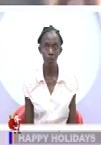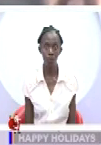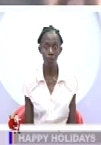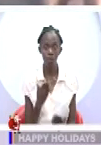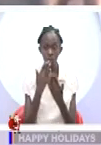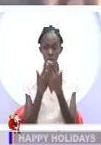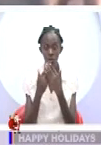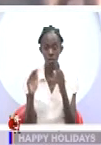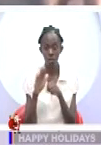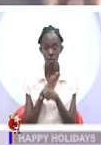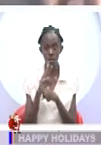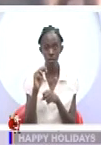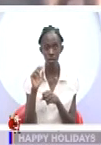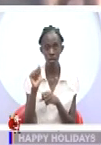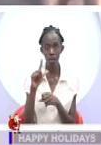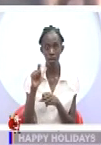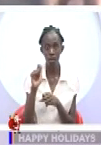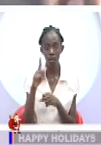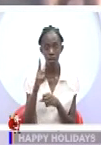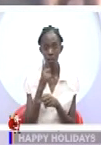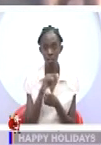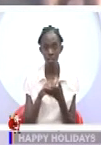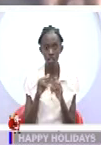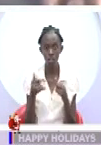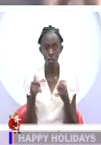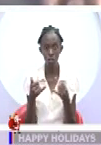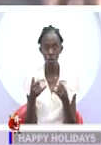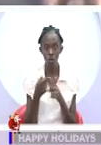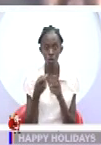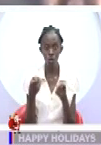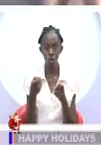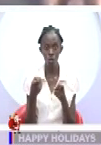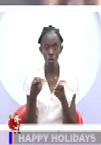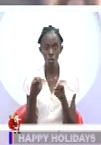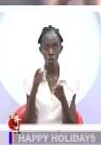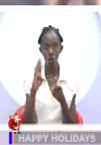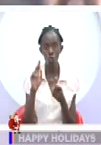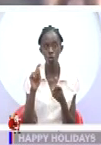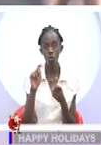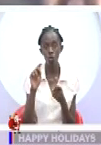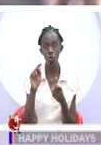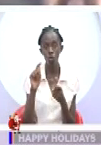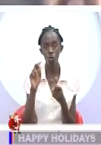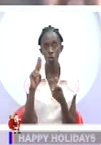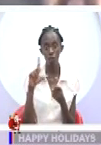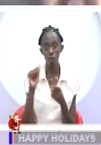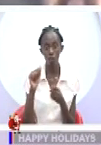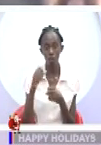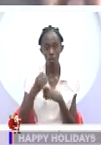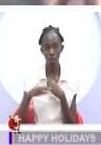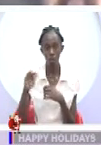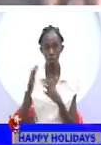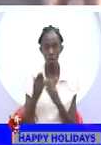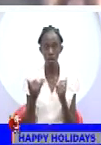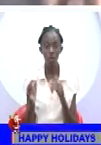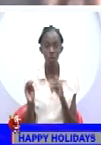Nashukuru sana mwanahabari wetu Robert Malala kwa ukamilifu wa hiyo taarifa kutoka eneo bunge la Butula, kaunti ya Busia. Mtazamaji, inaelekea moja kwa